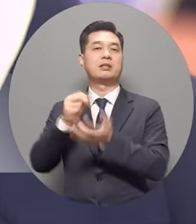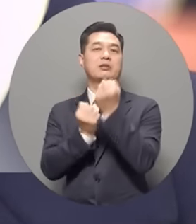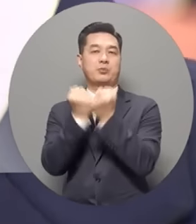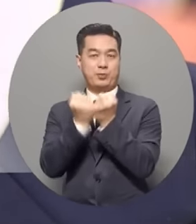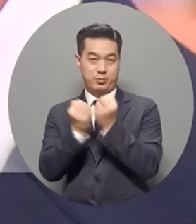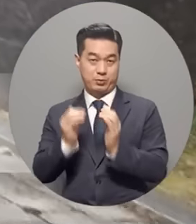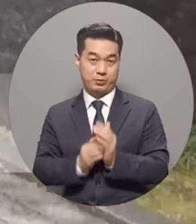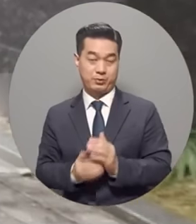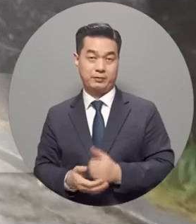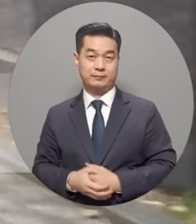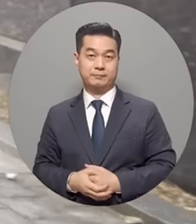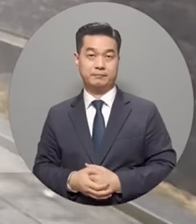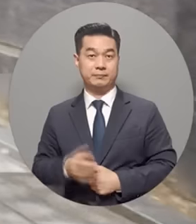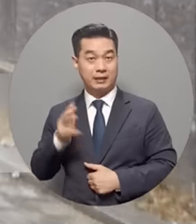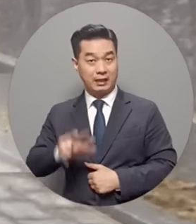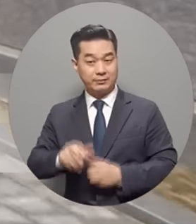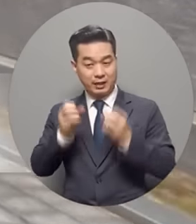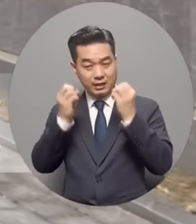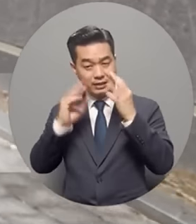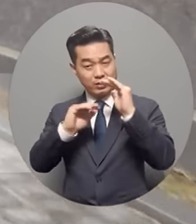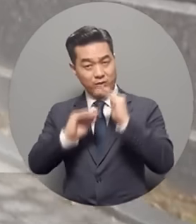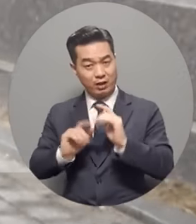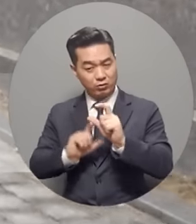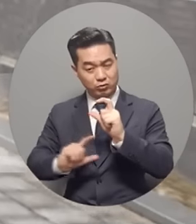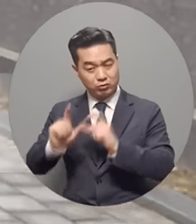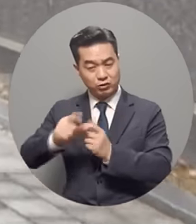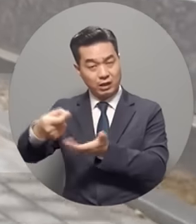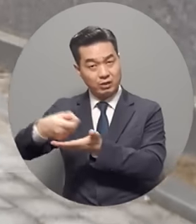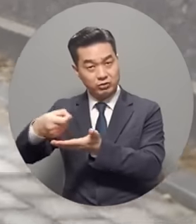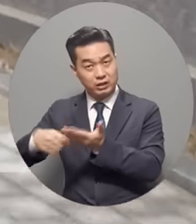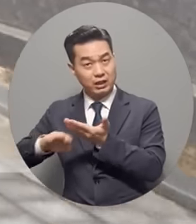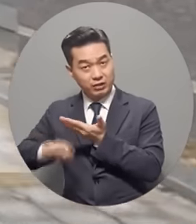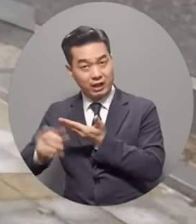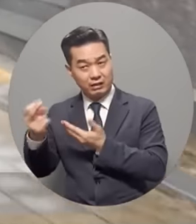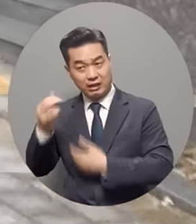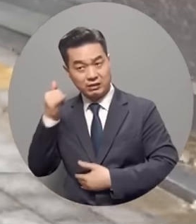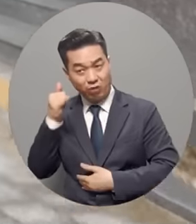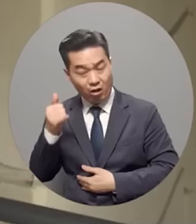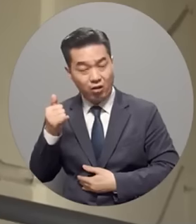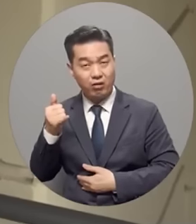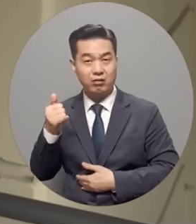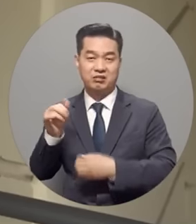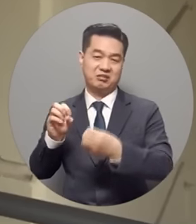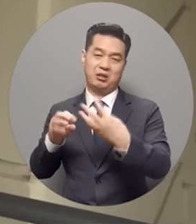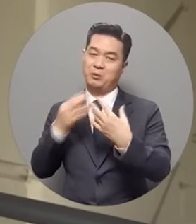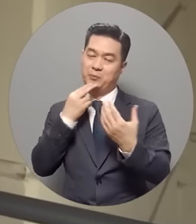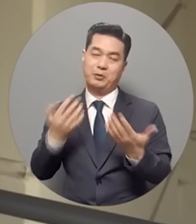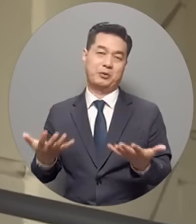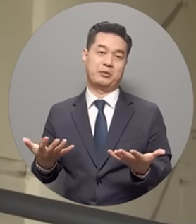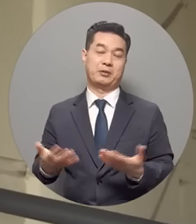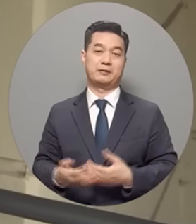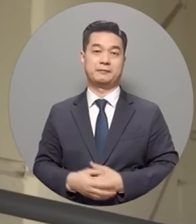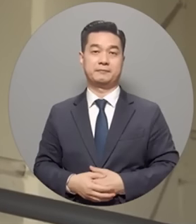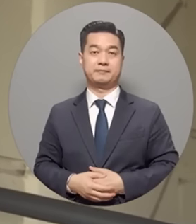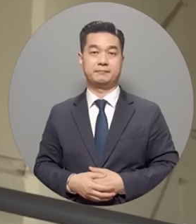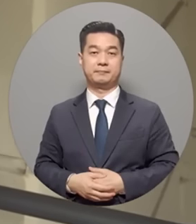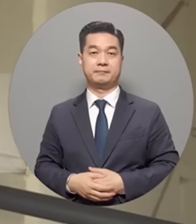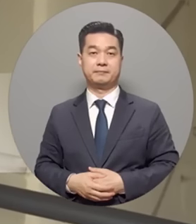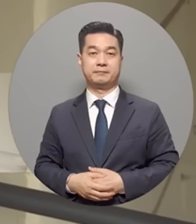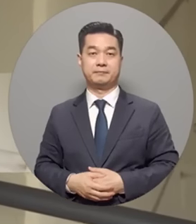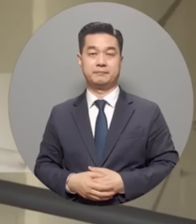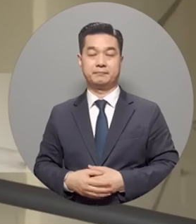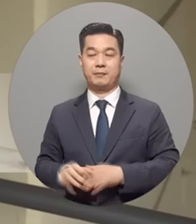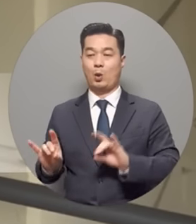설명했습니다. 하지만 새로운 사실이 추가 취재된 뒤 다시 연락하자 역시 답이 없었습니다. MBC가